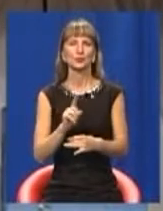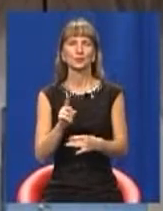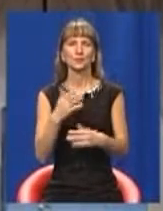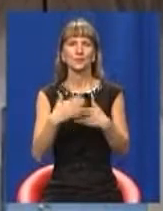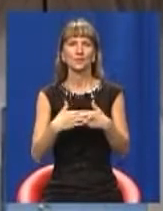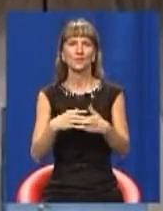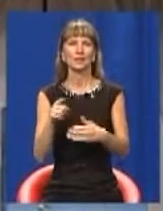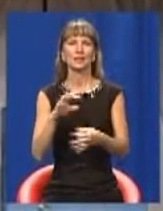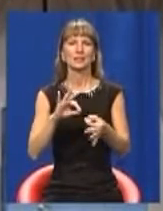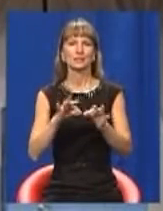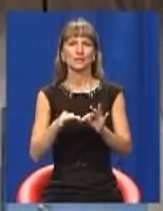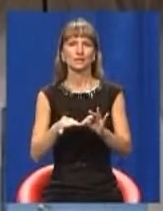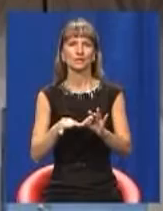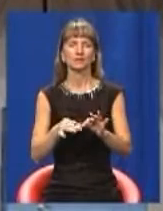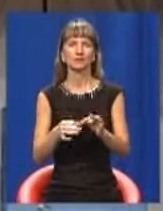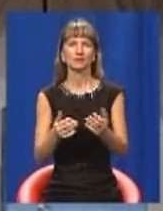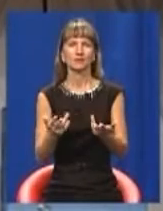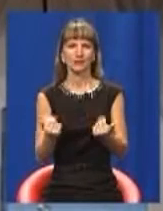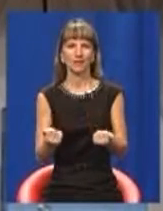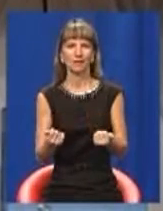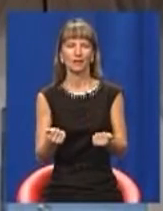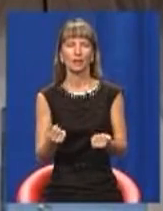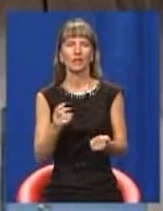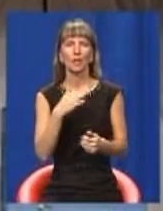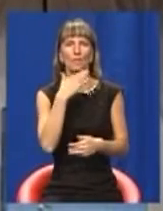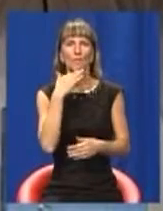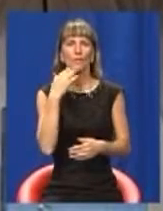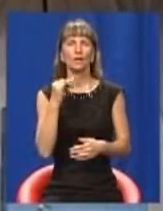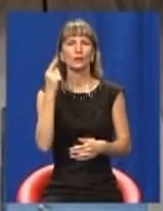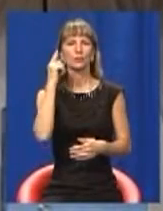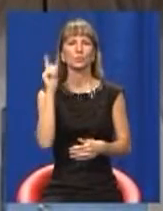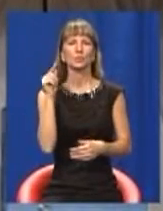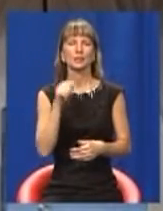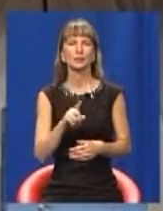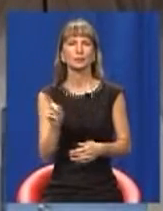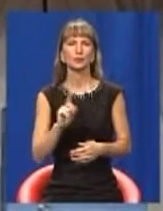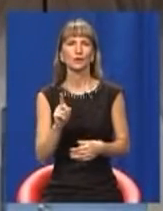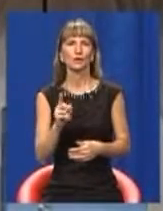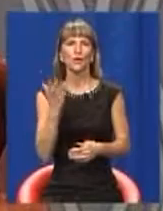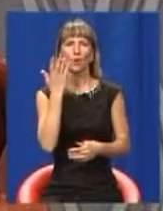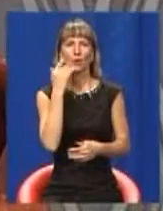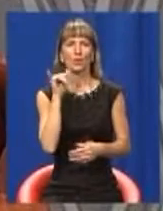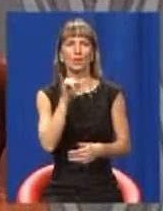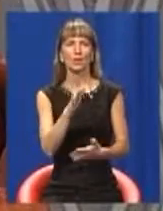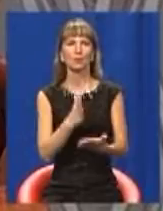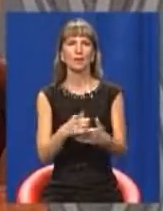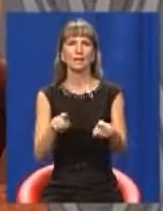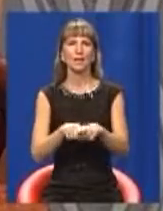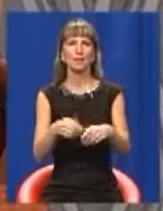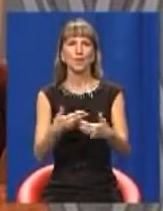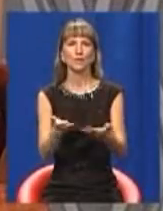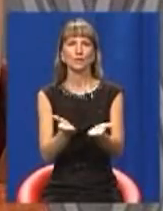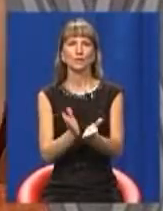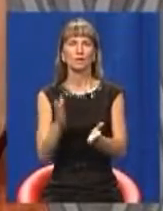цим, що він складніший. Да, немного. От він складніший, мені здається, тим, що коли в тебе є така от посудина, да,